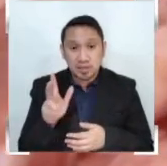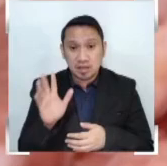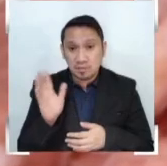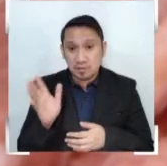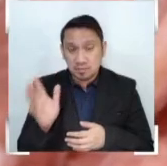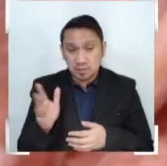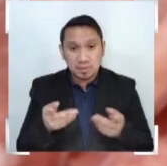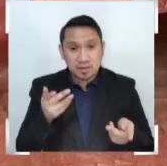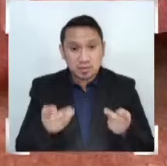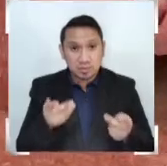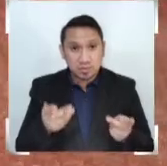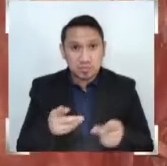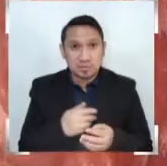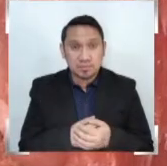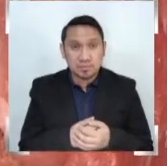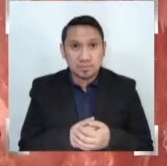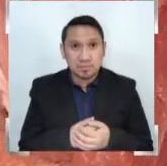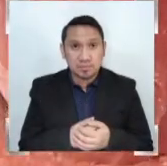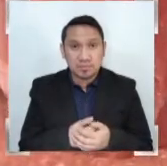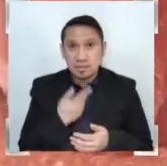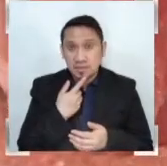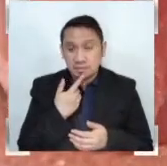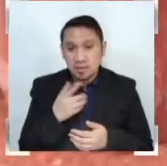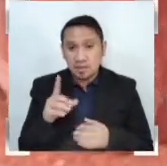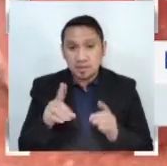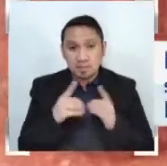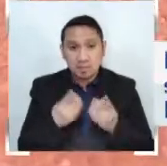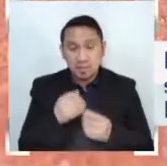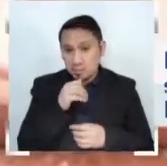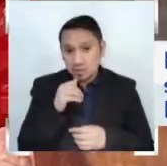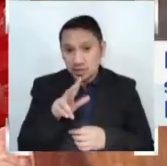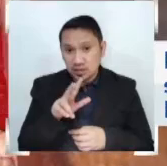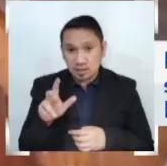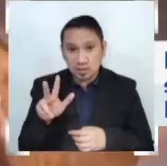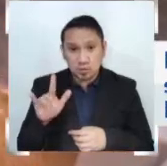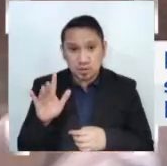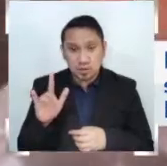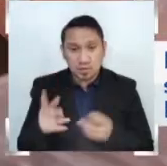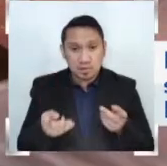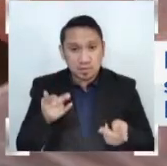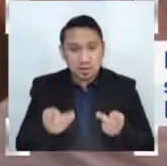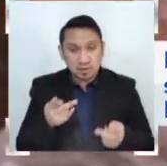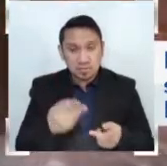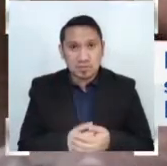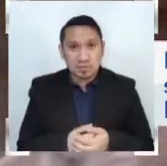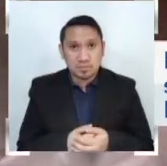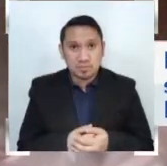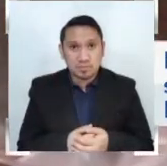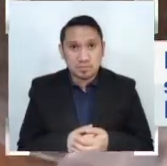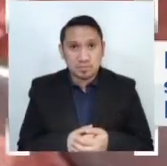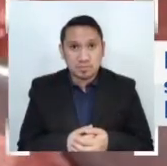rin ang liyempo. Sabi ng DA, 325 pesos per kilo ang prevailing price ng kasim at